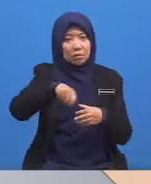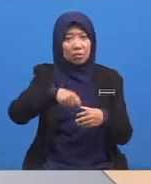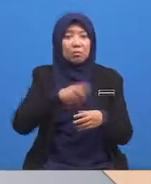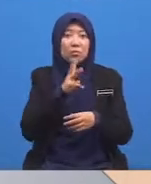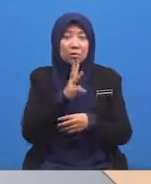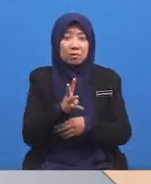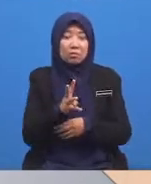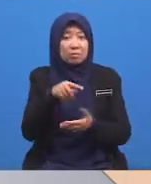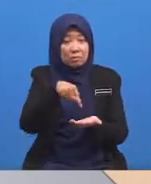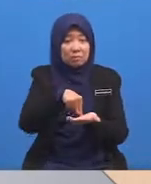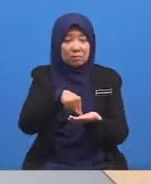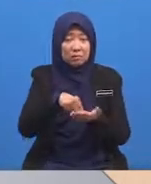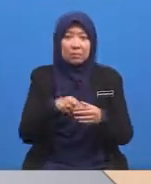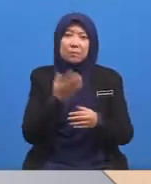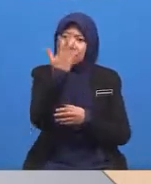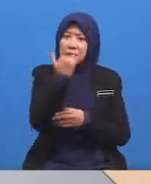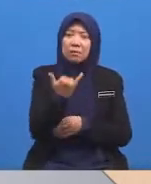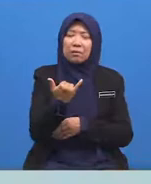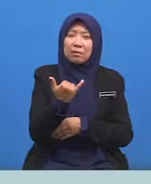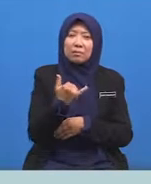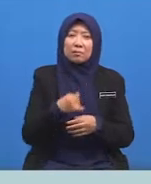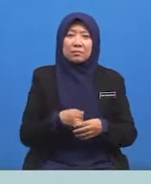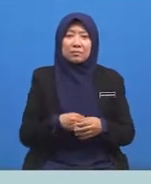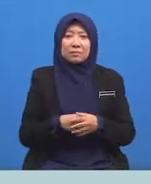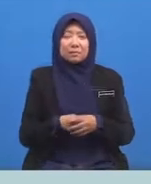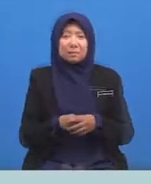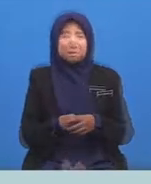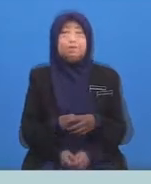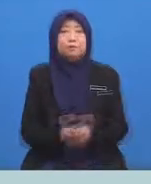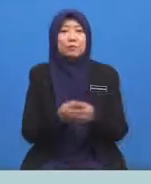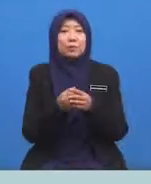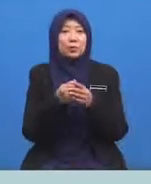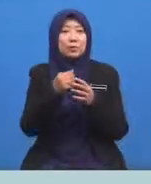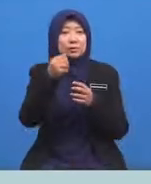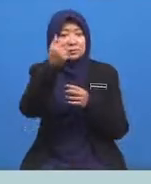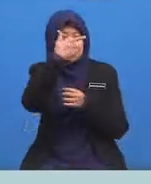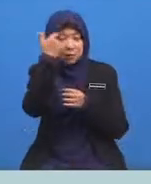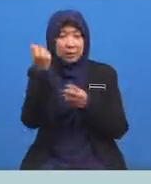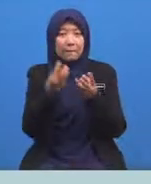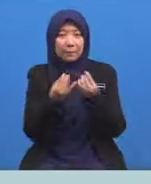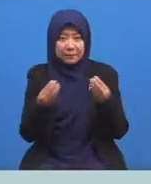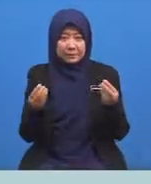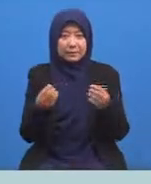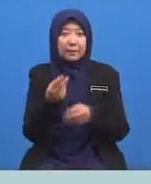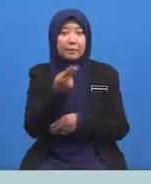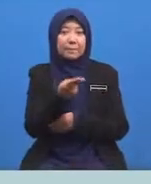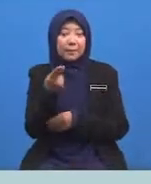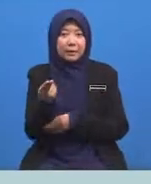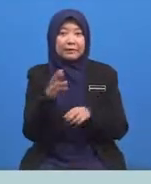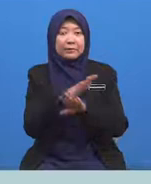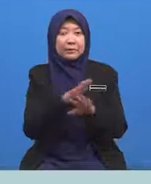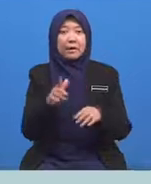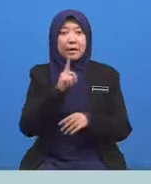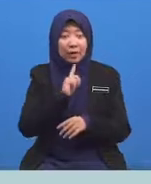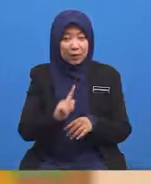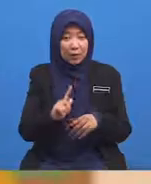ini. Mengapa ya? Oh, ini kerana pasir merupakan bahan tidak larut.